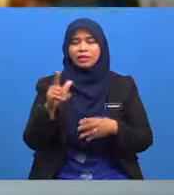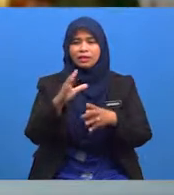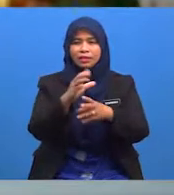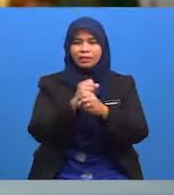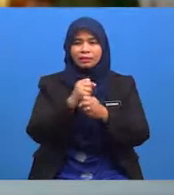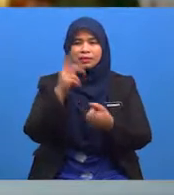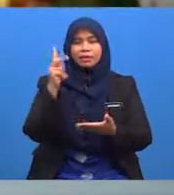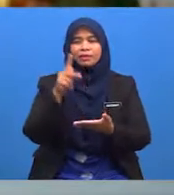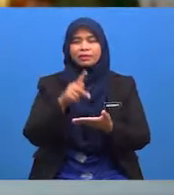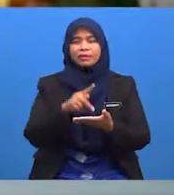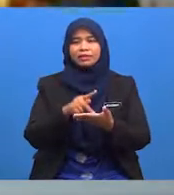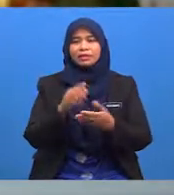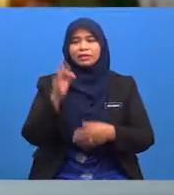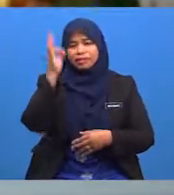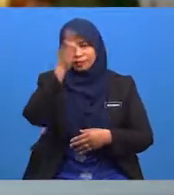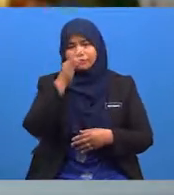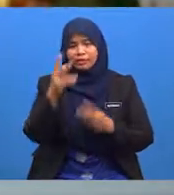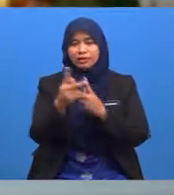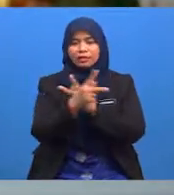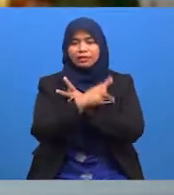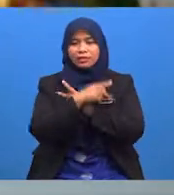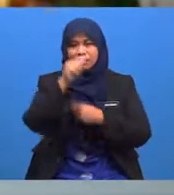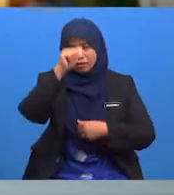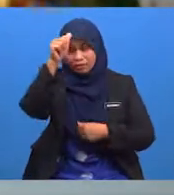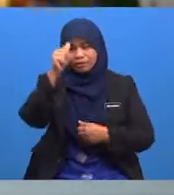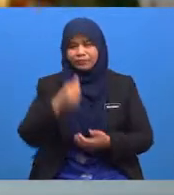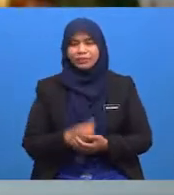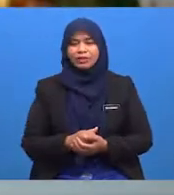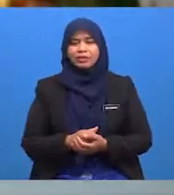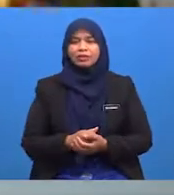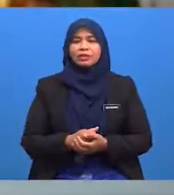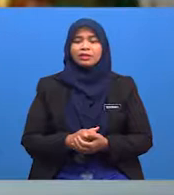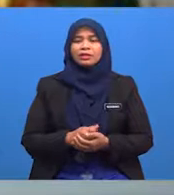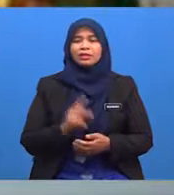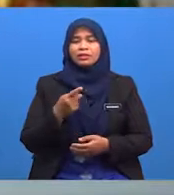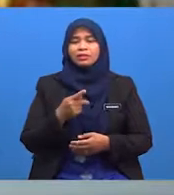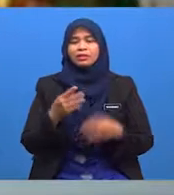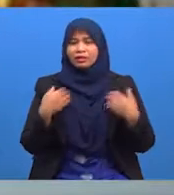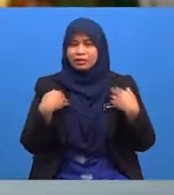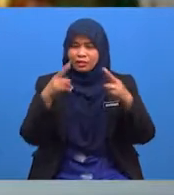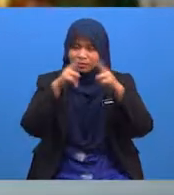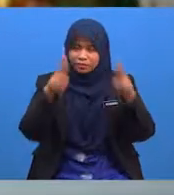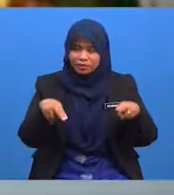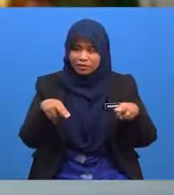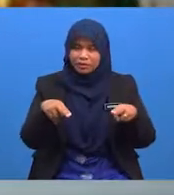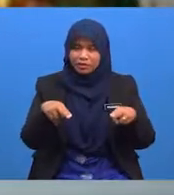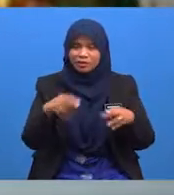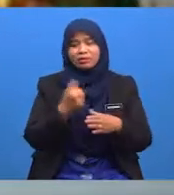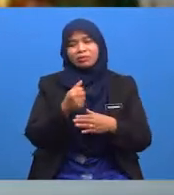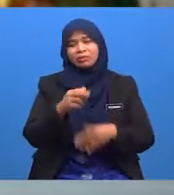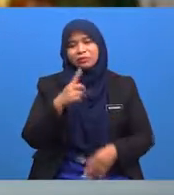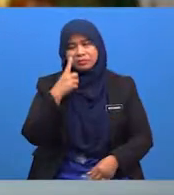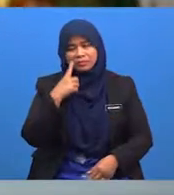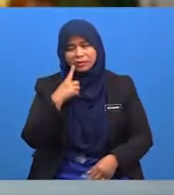mengenali sifat mengasihani Allah Subhanahu Wa Taala. Meskipun kita ditimpa ujian serta dugaan,